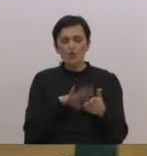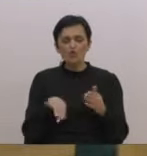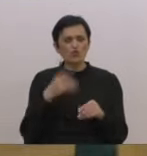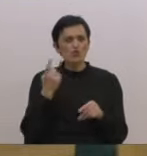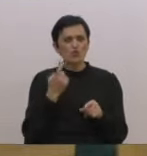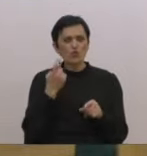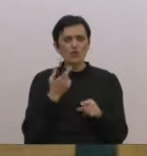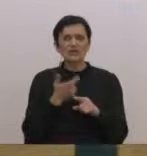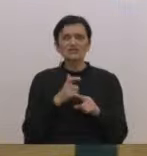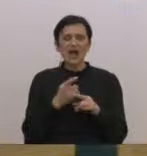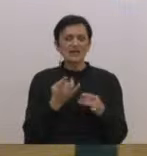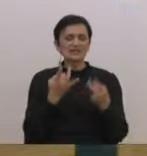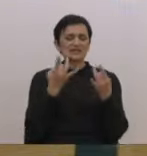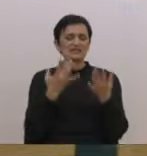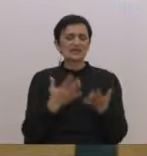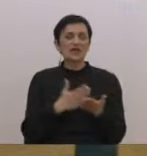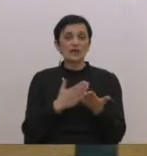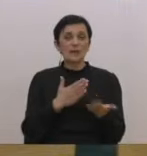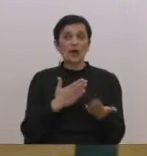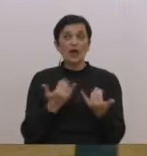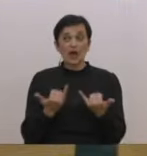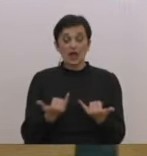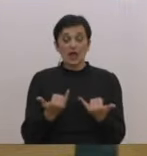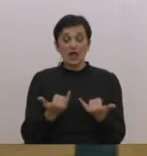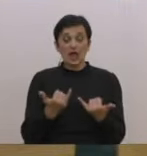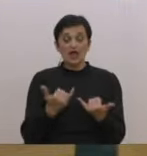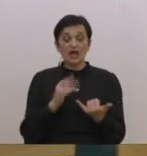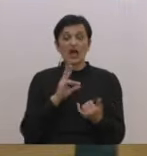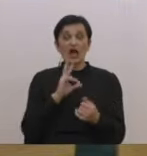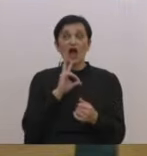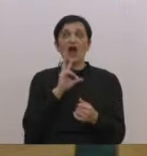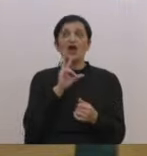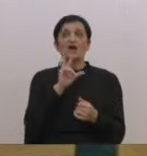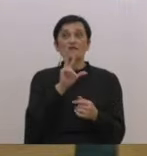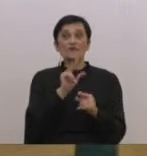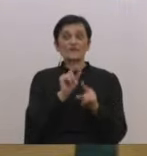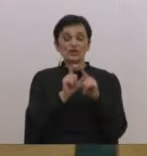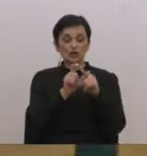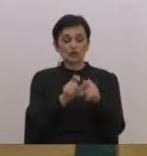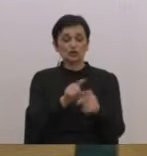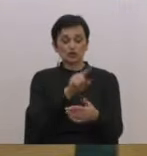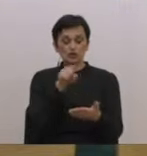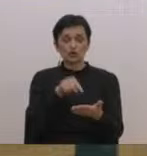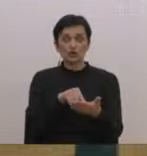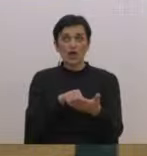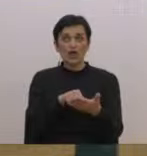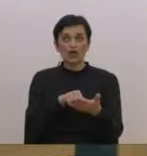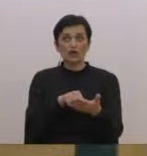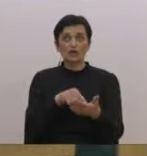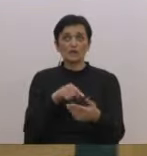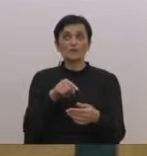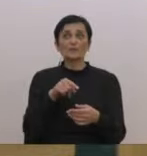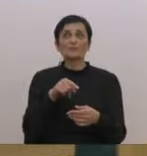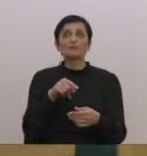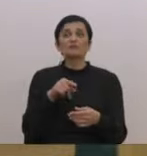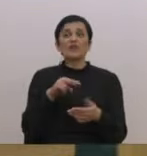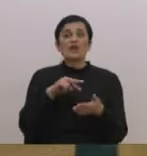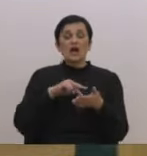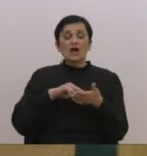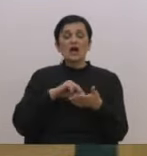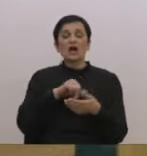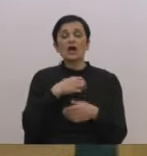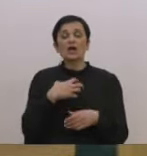ძალიან ზედაპირული. ახლა რიტორიკული შეკითხვა, რომელიც სტრატეგიამ დასვა